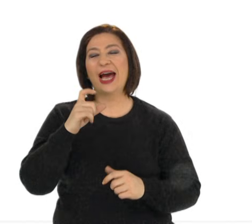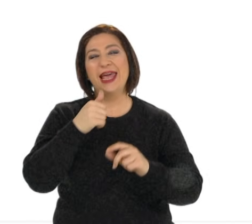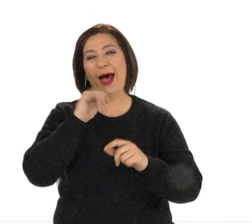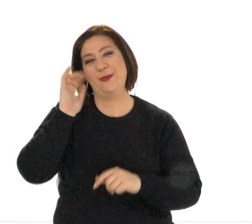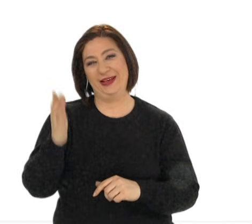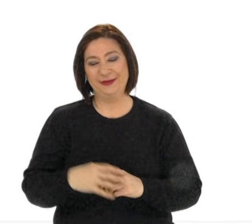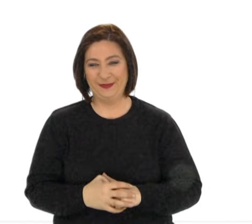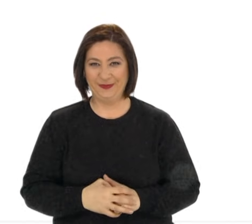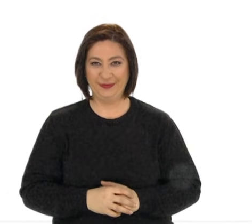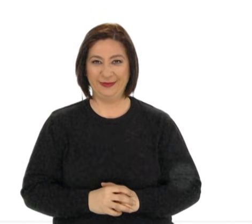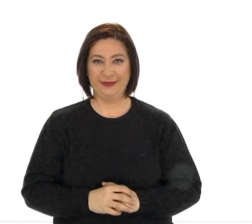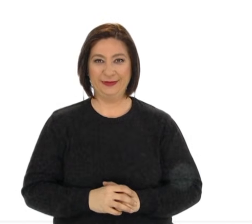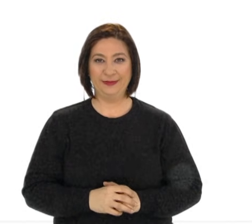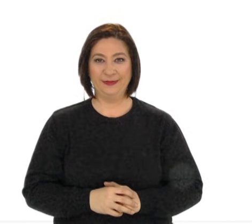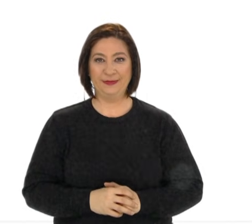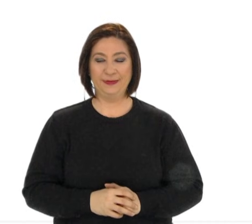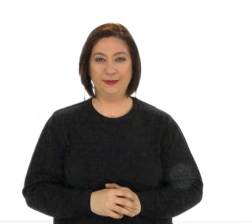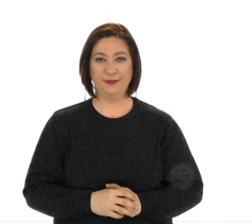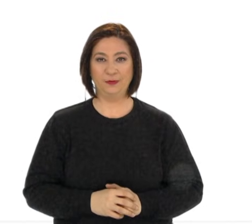Tabii ki.